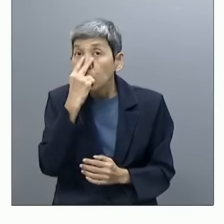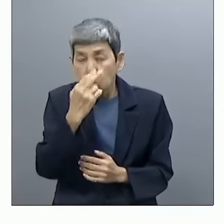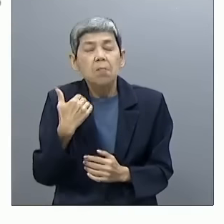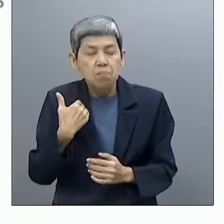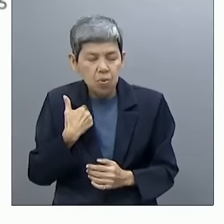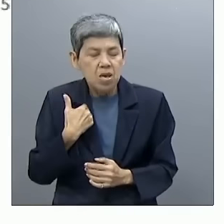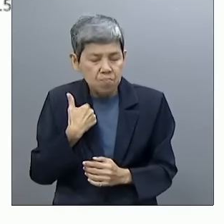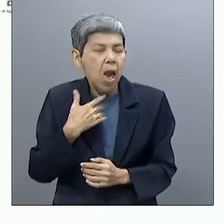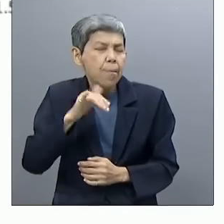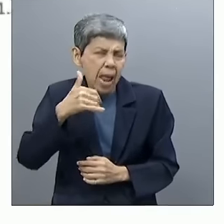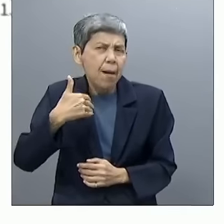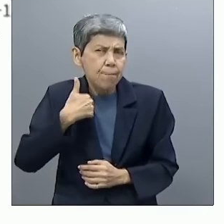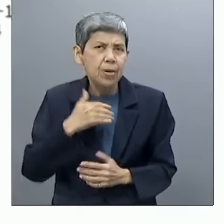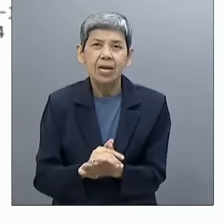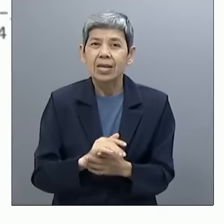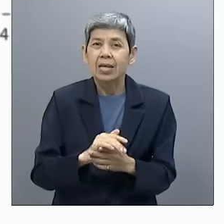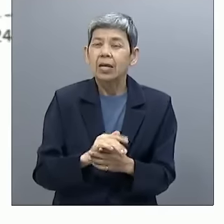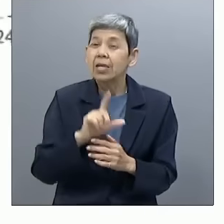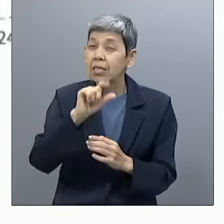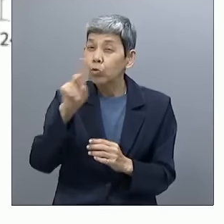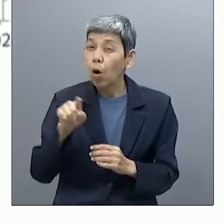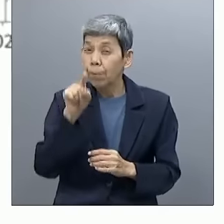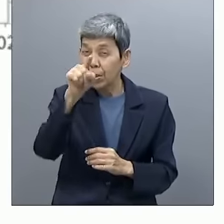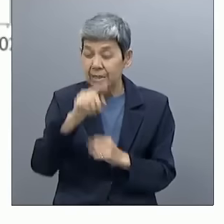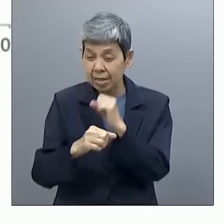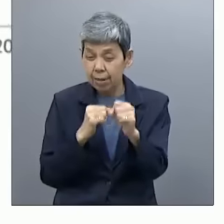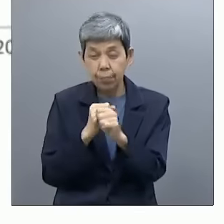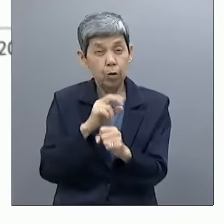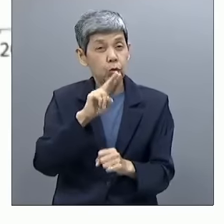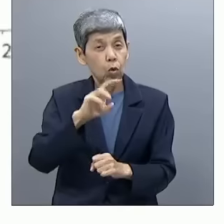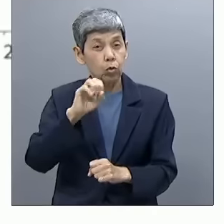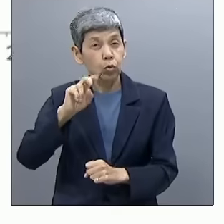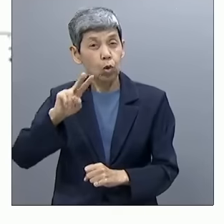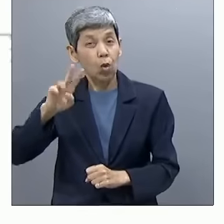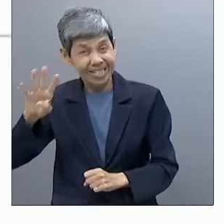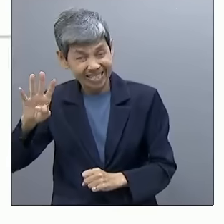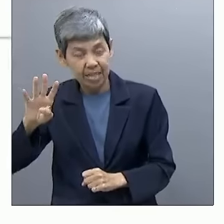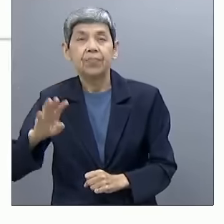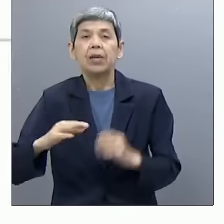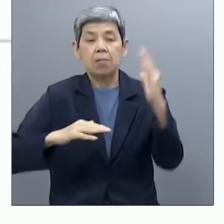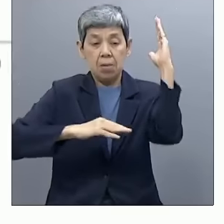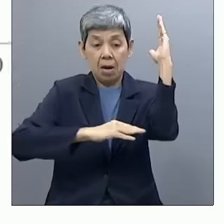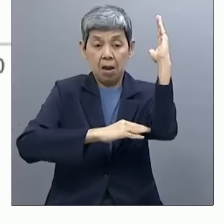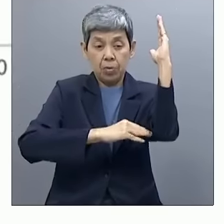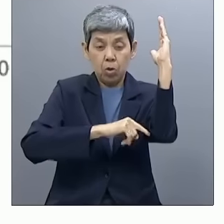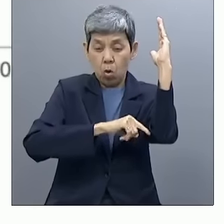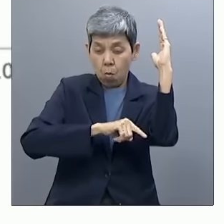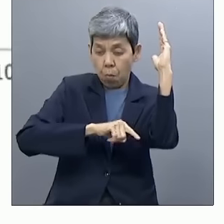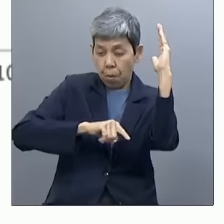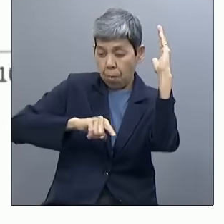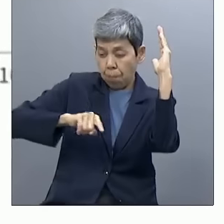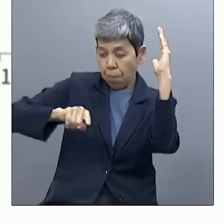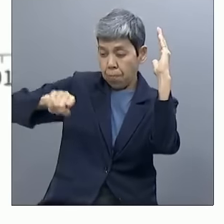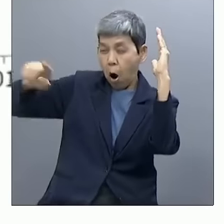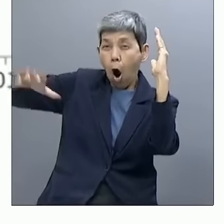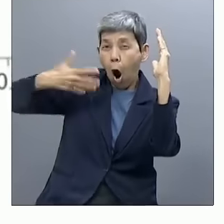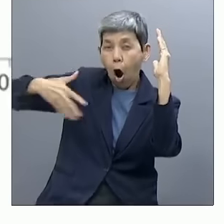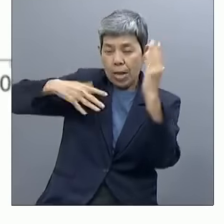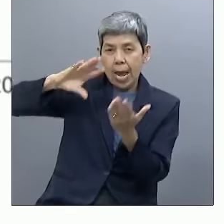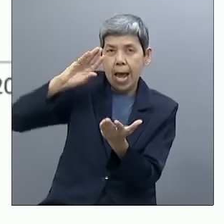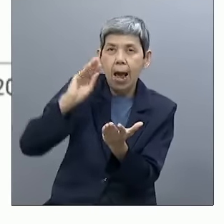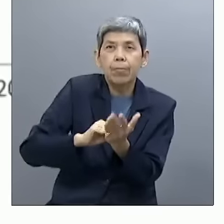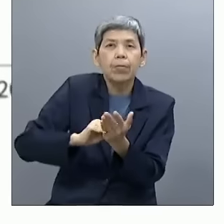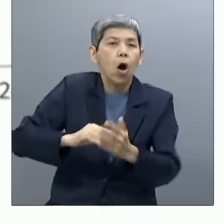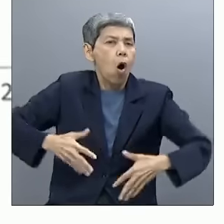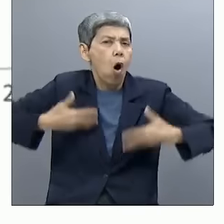มีความเป็นไปได้22%ด้วยกันที่ปี 2024นี้จะเป็นปีที่อุ่นที่สุดนับตั้งแต่จดบันทึกอุณหภูมิ